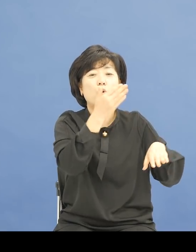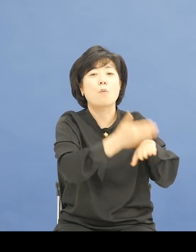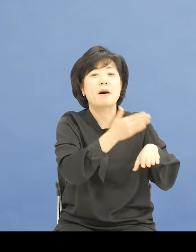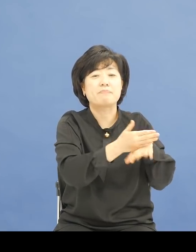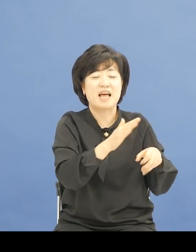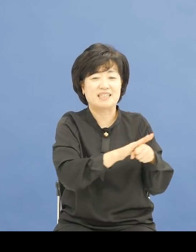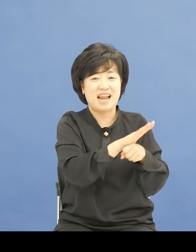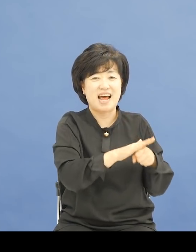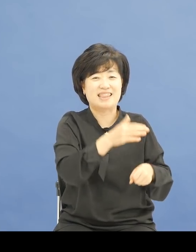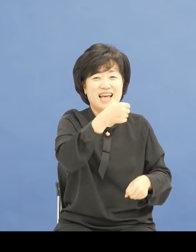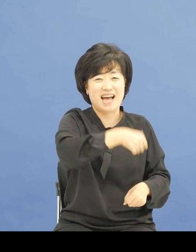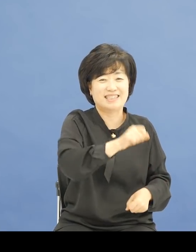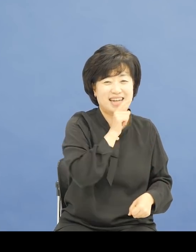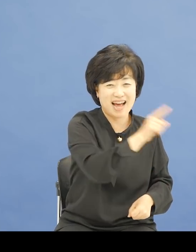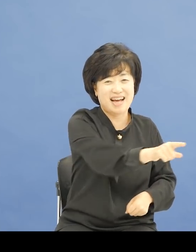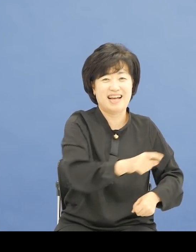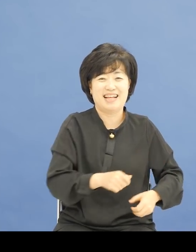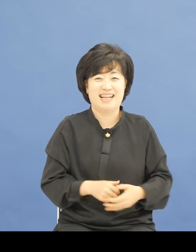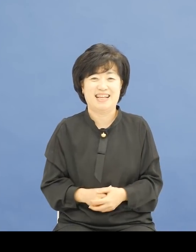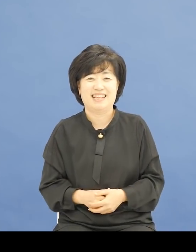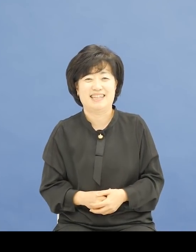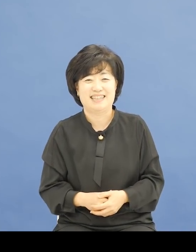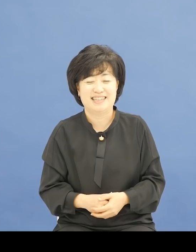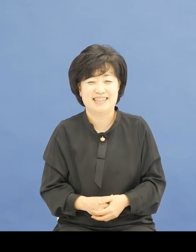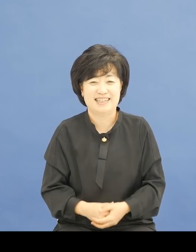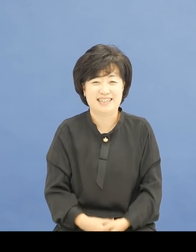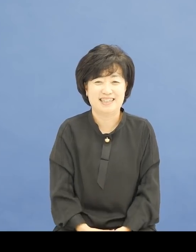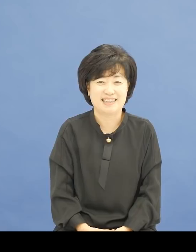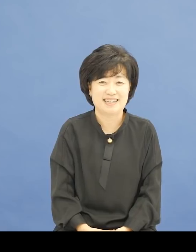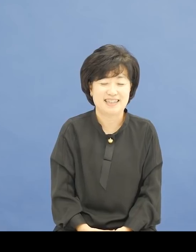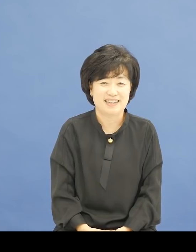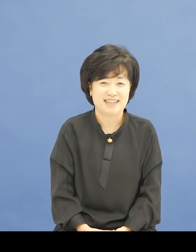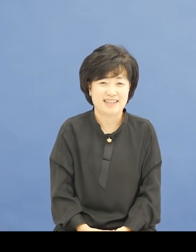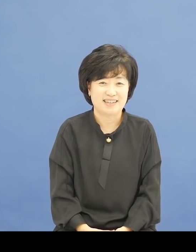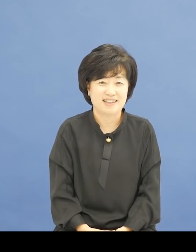진짜 고맙다, 사랑한다, 아들아. 야.